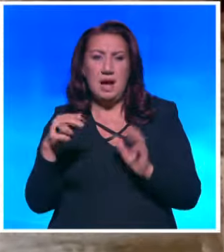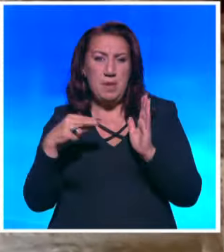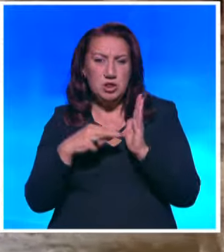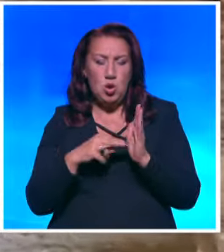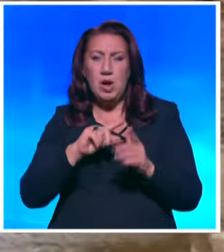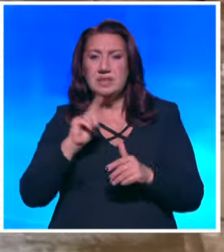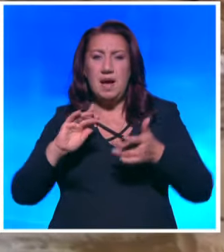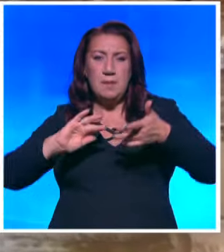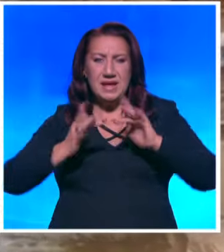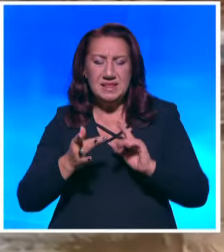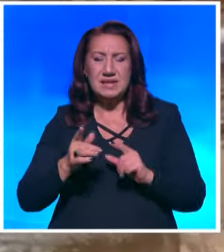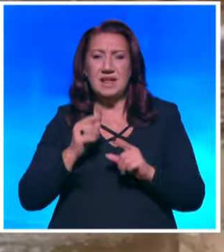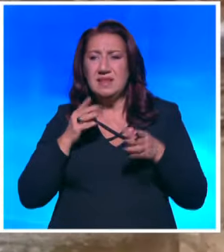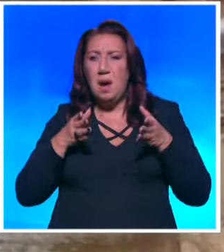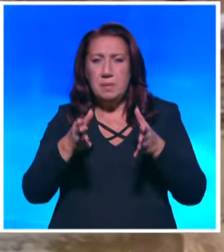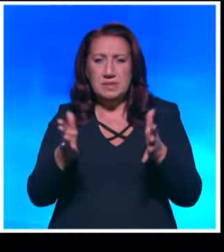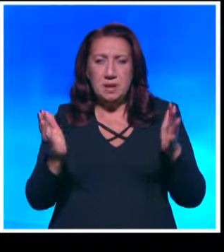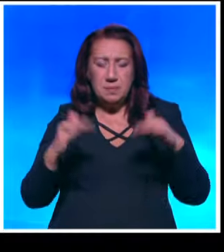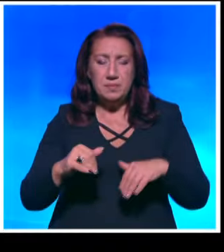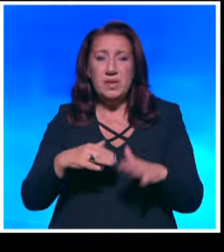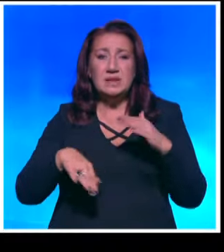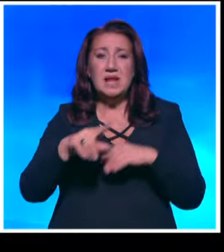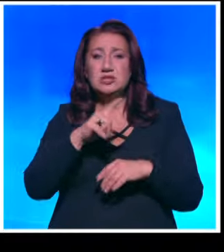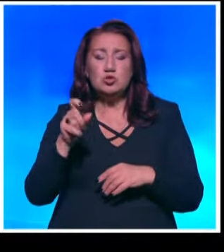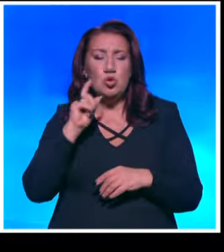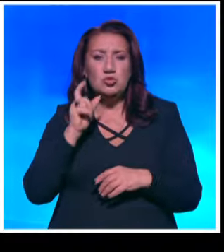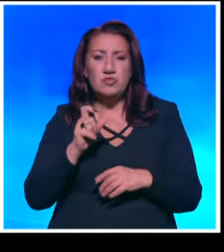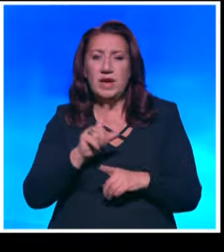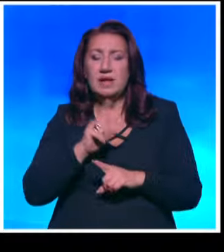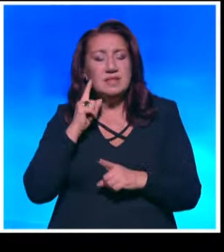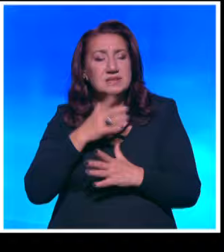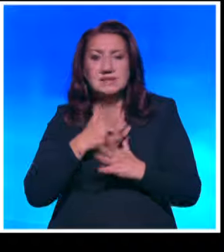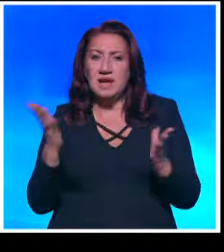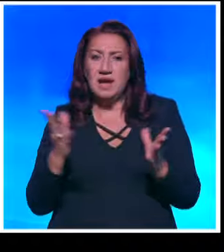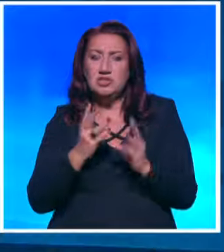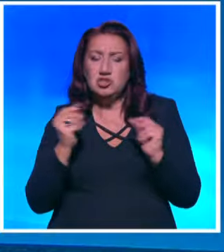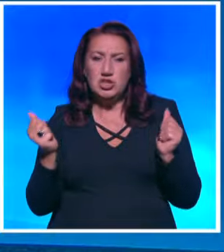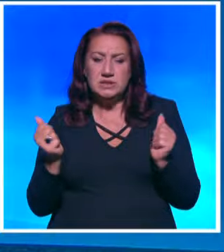без пътища. Над 100 души са в неизвестност. За BTV новините, Антуан Златков.